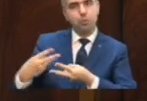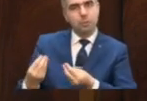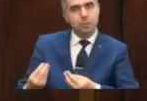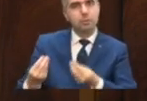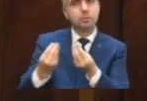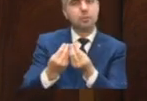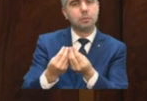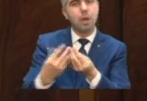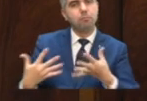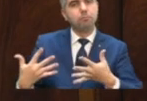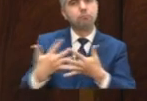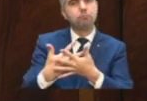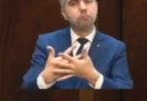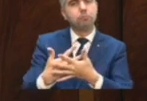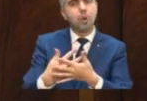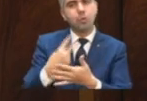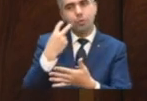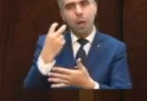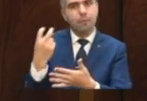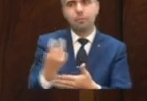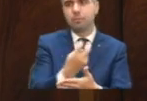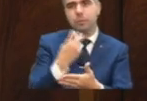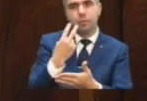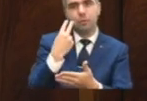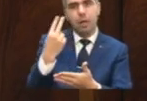نديروا لوغانيزاسيون ديال واحد الجوله نشوفوا هادشي.